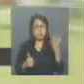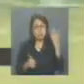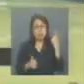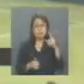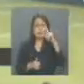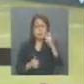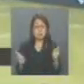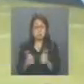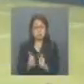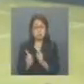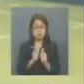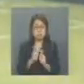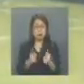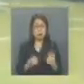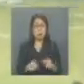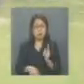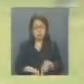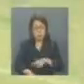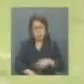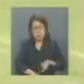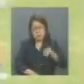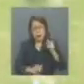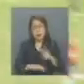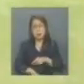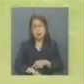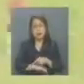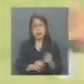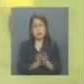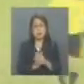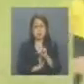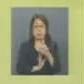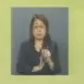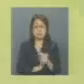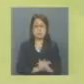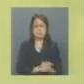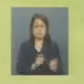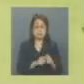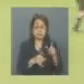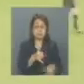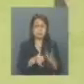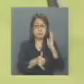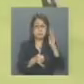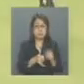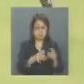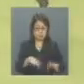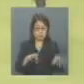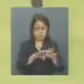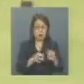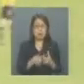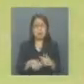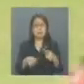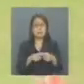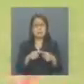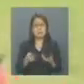านมาต้องเล่นถึง120นาทีนะคะรวมถึงในเกมนั้นพานุพงษ์วงศากองหลังตัวหลักต้องถูกหามออกจากสนามด้วย